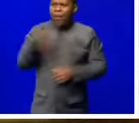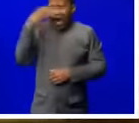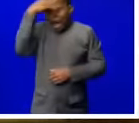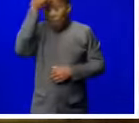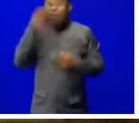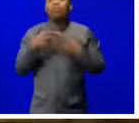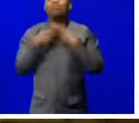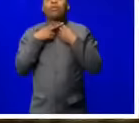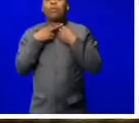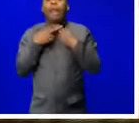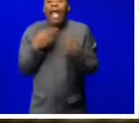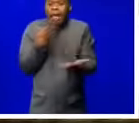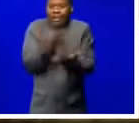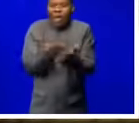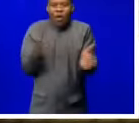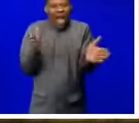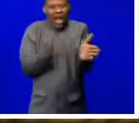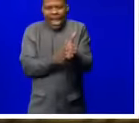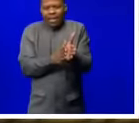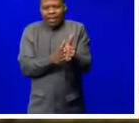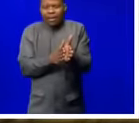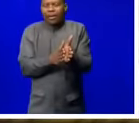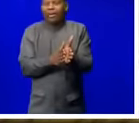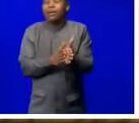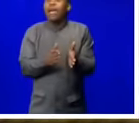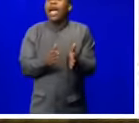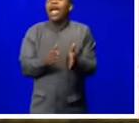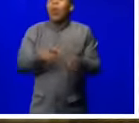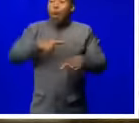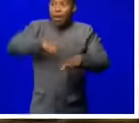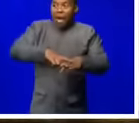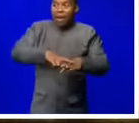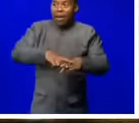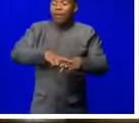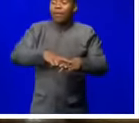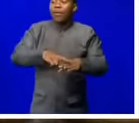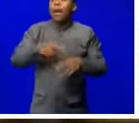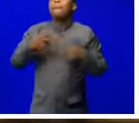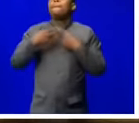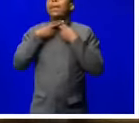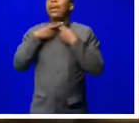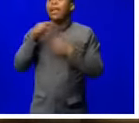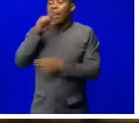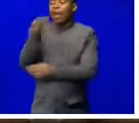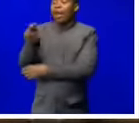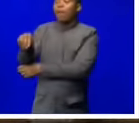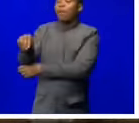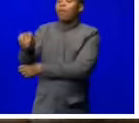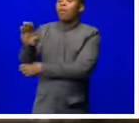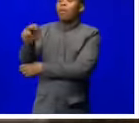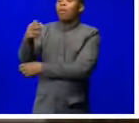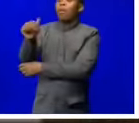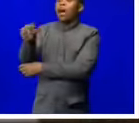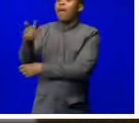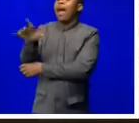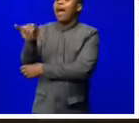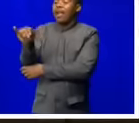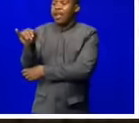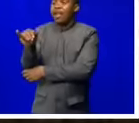sekutokela ngephandle. Lomsolwa umelelwe ngumathokoza Mpamali kanzi lenzaba isembi kweli judge Bongani